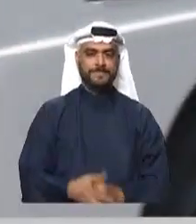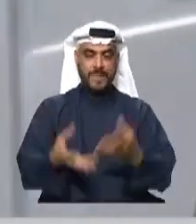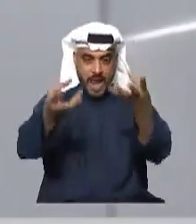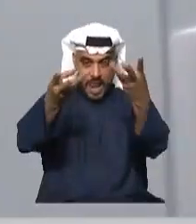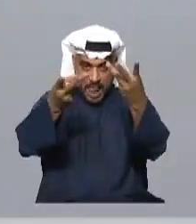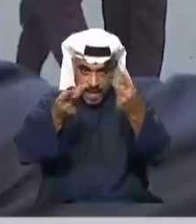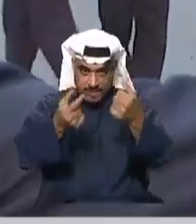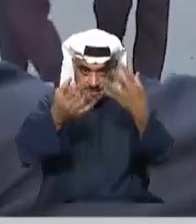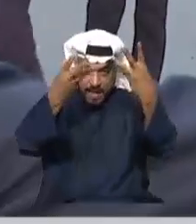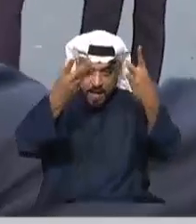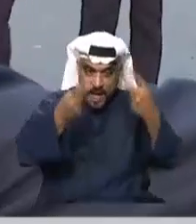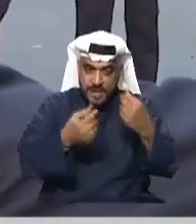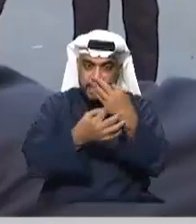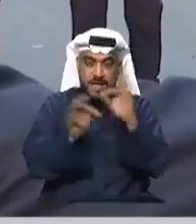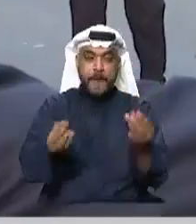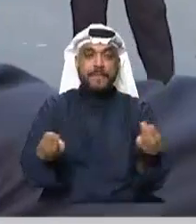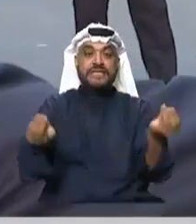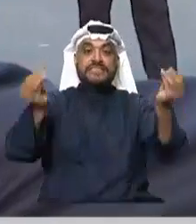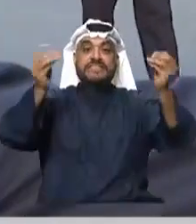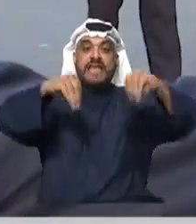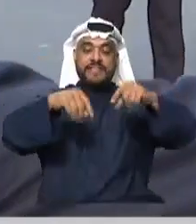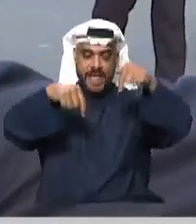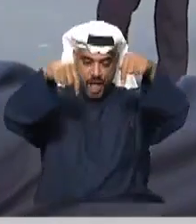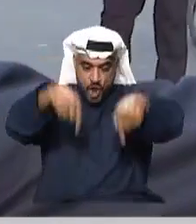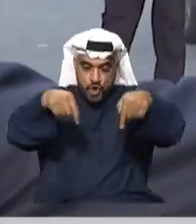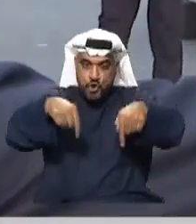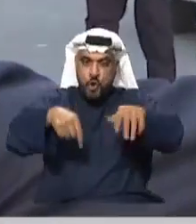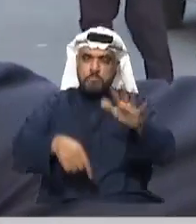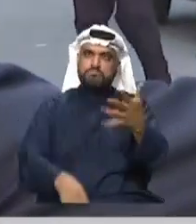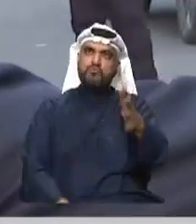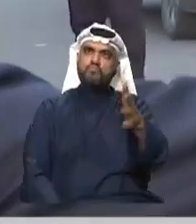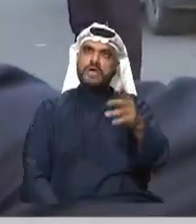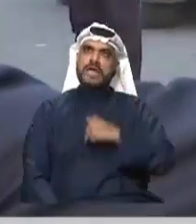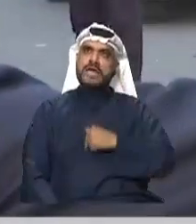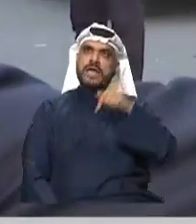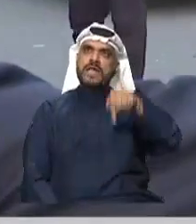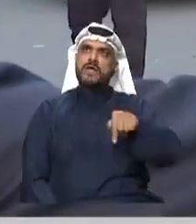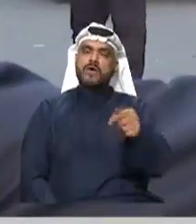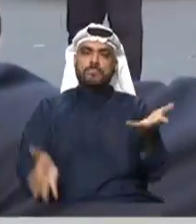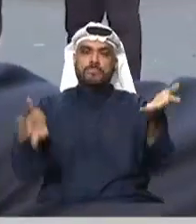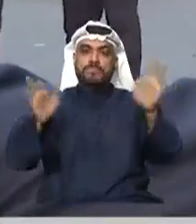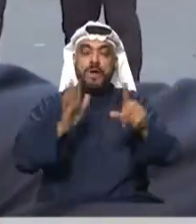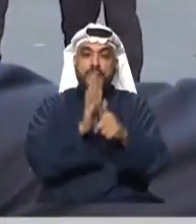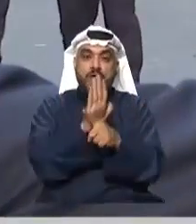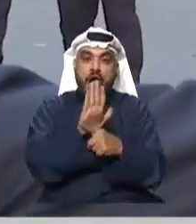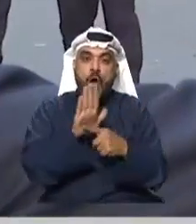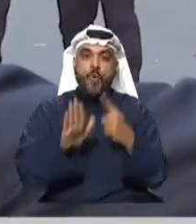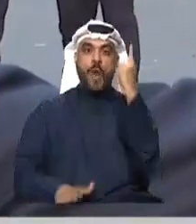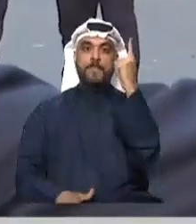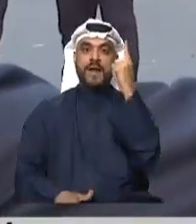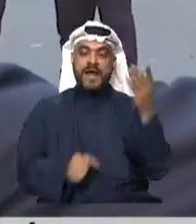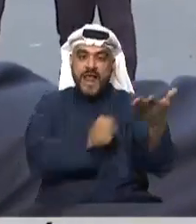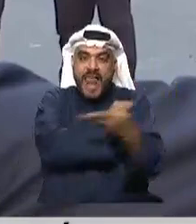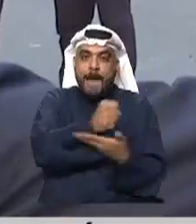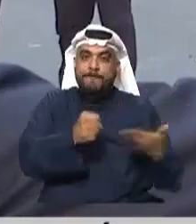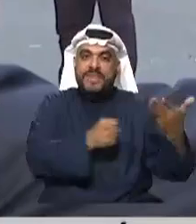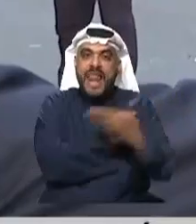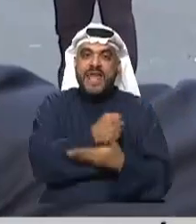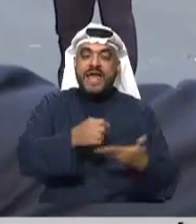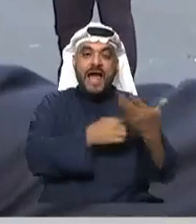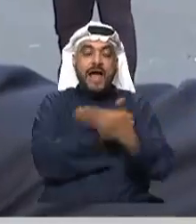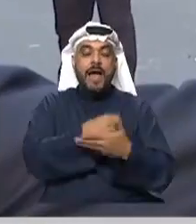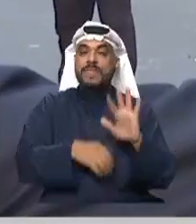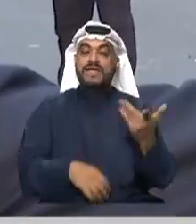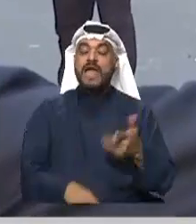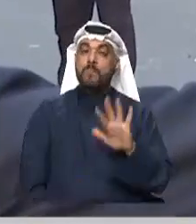تتفاوت وبتزايد طبعا عندك اليوم اتوقع ان الاحصائيه لم يسبق لها مثيل لمنفذ العبدلي يمكن راح تتجاوز